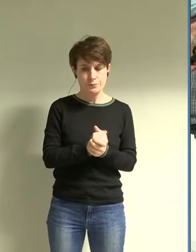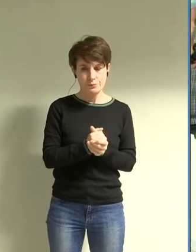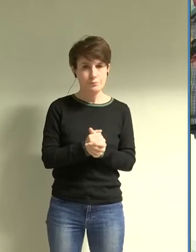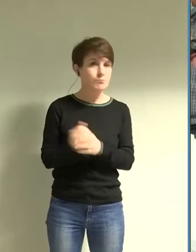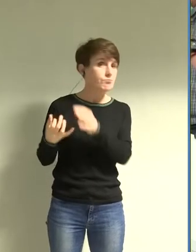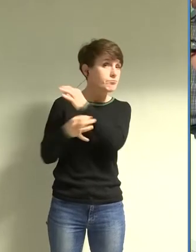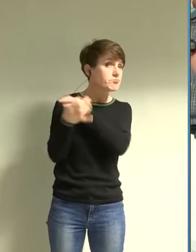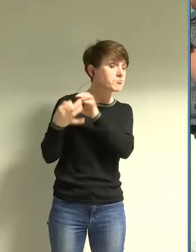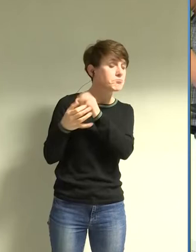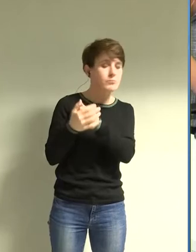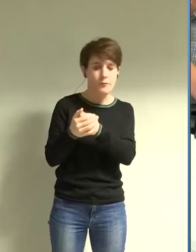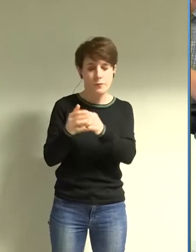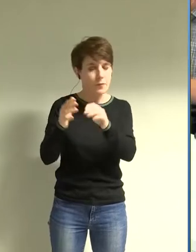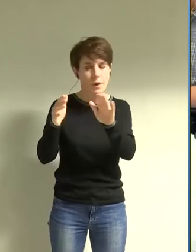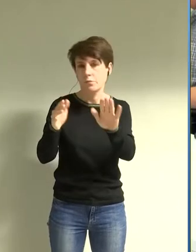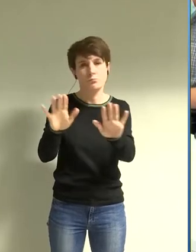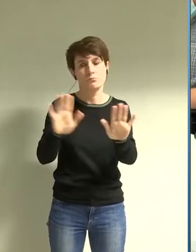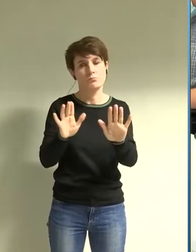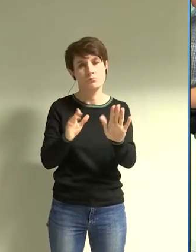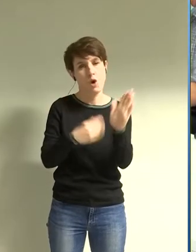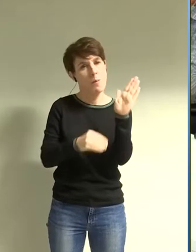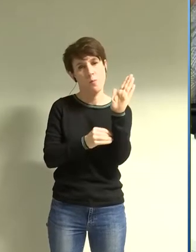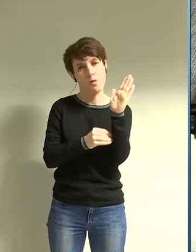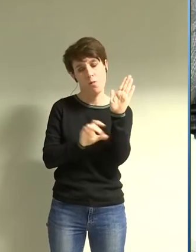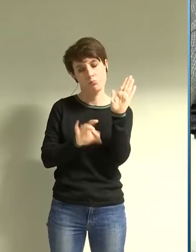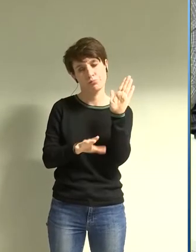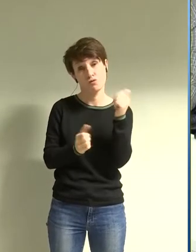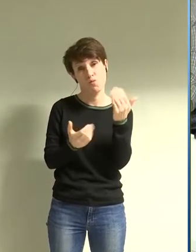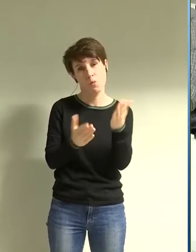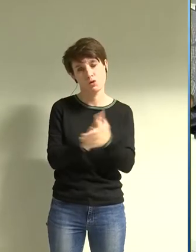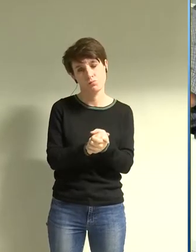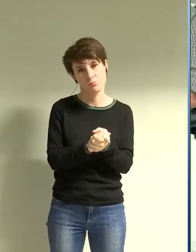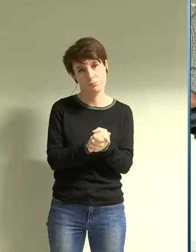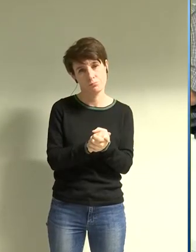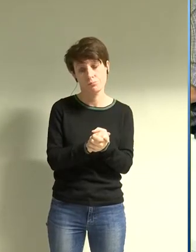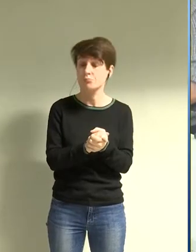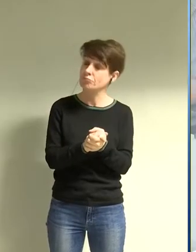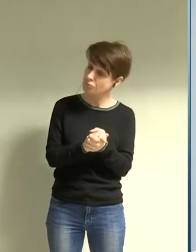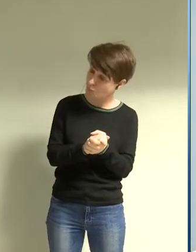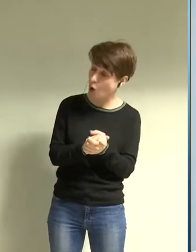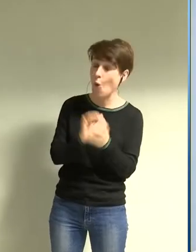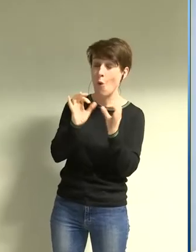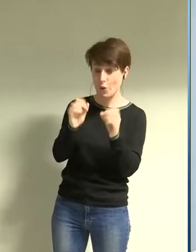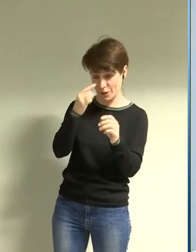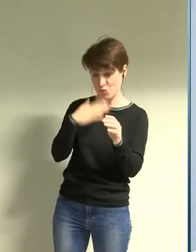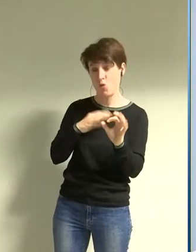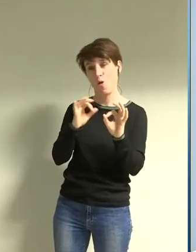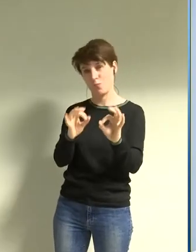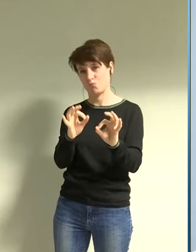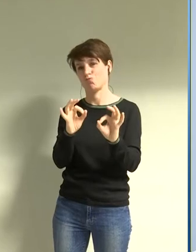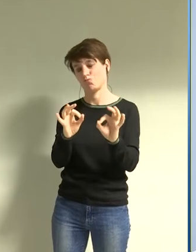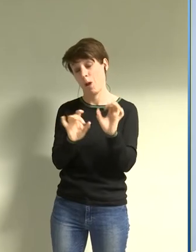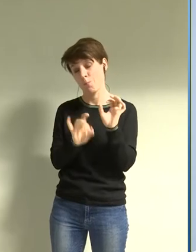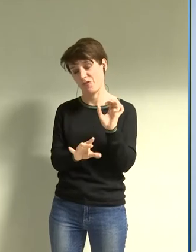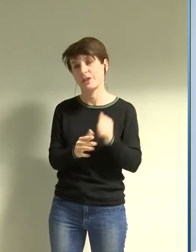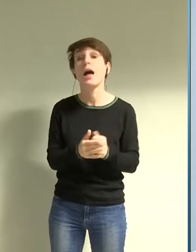ouais je propose qu'on rejette l'amendement me semble sage en effet je mets aux voix cet amendement